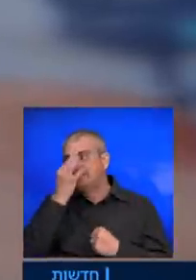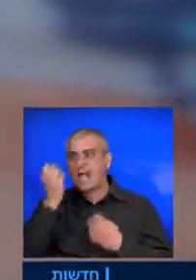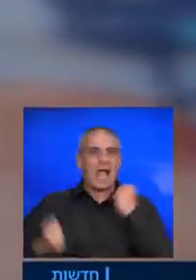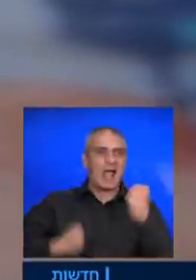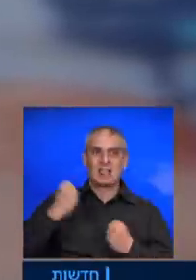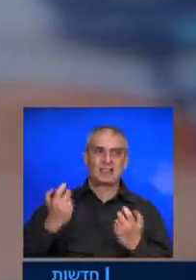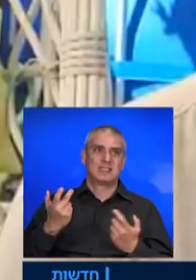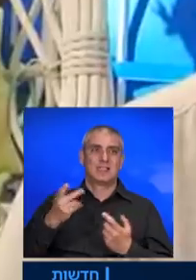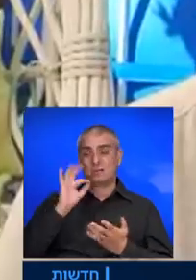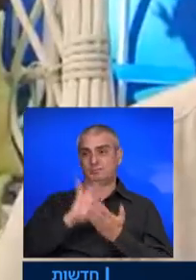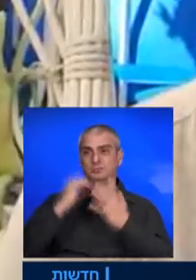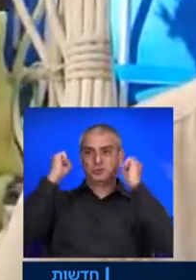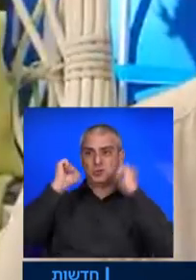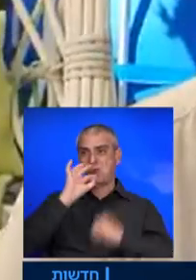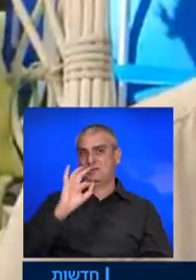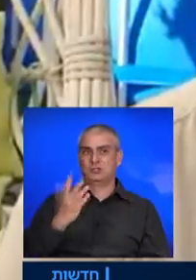שלו.